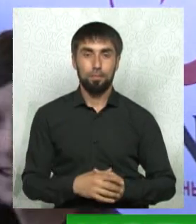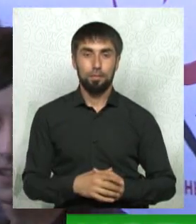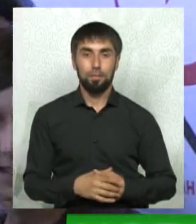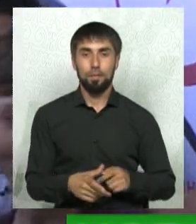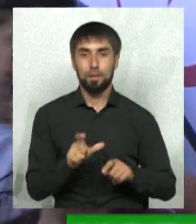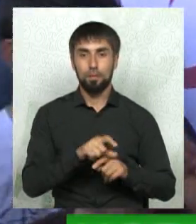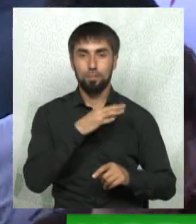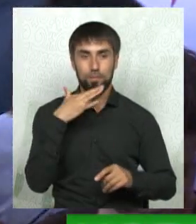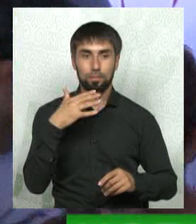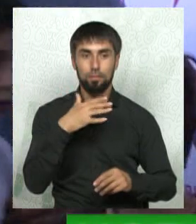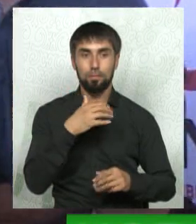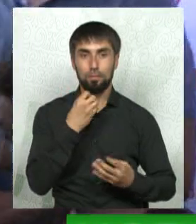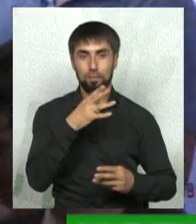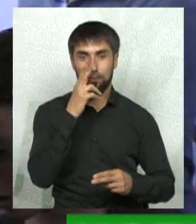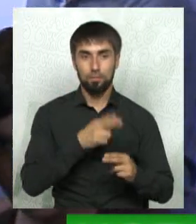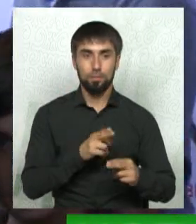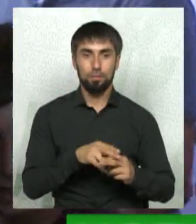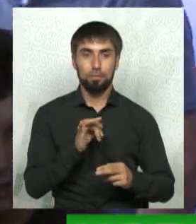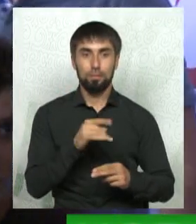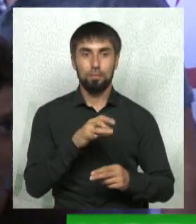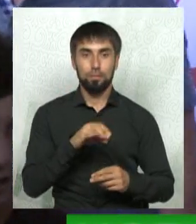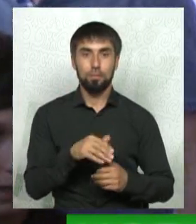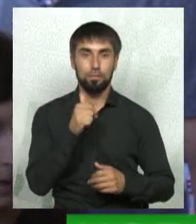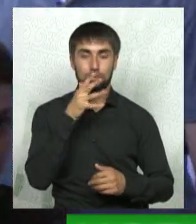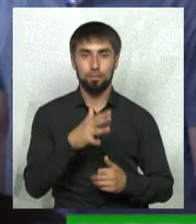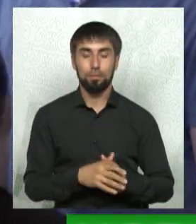Очень много хороших братьев, хороших ребят.